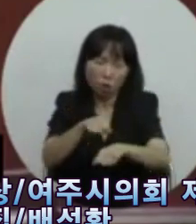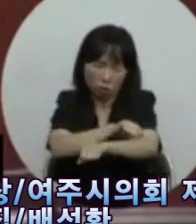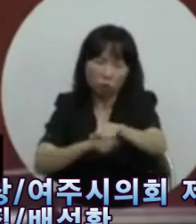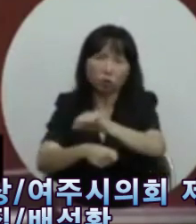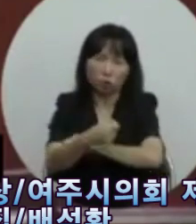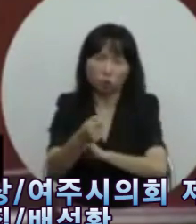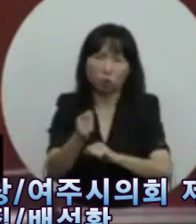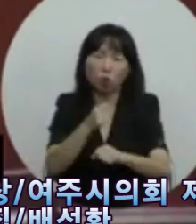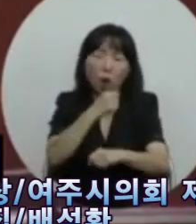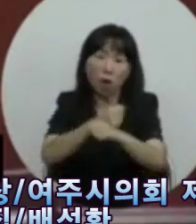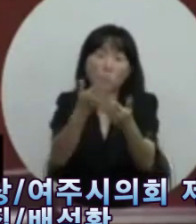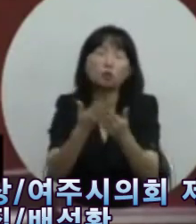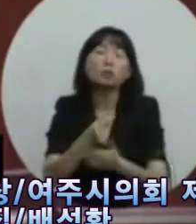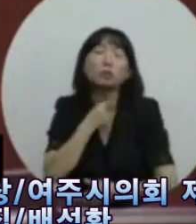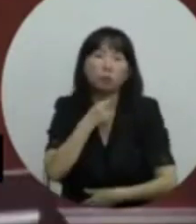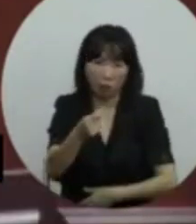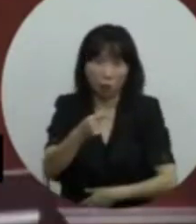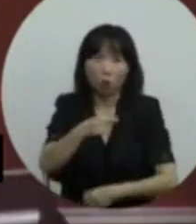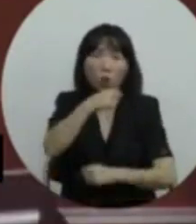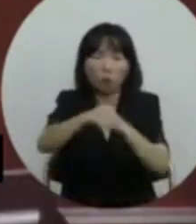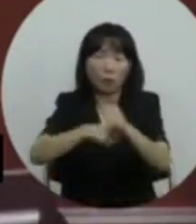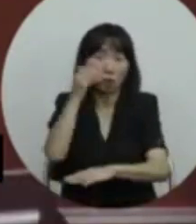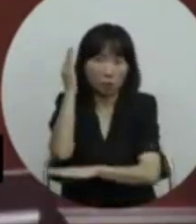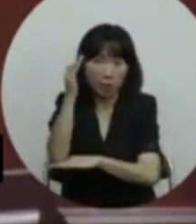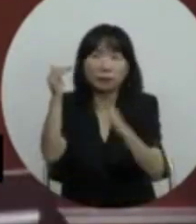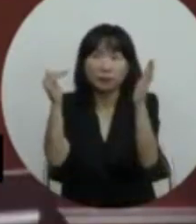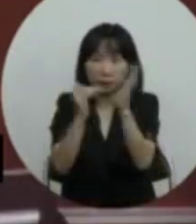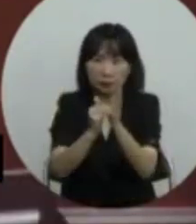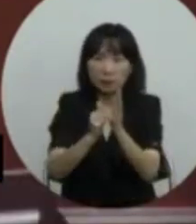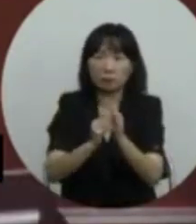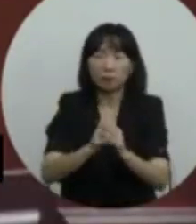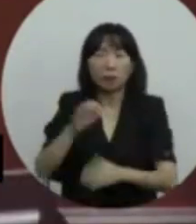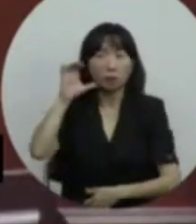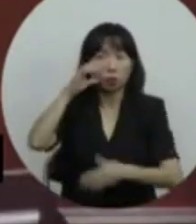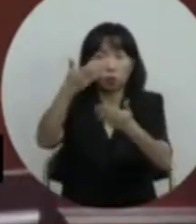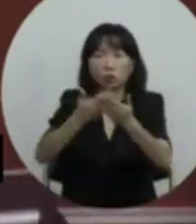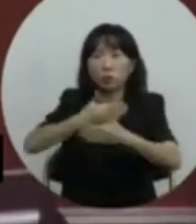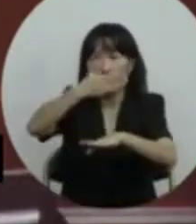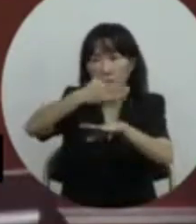주실 것을 당부드리며 자유발언을 마치겠습니다. 경청해 주셔서 감사합니다.